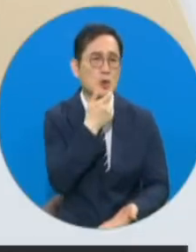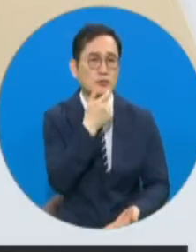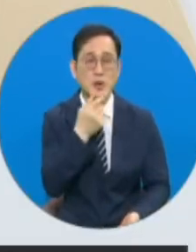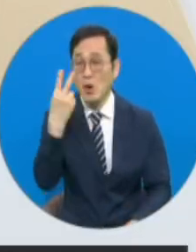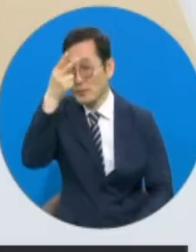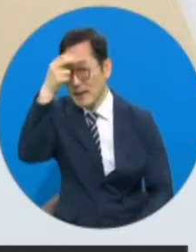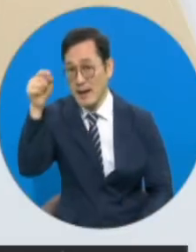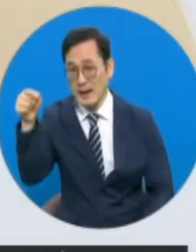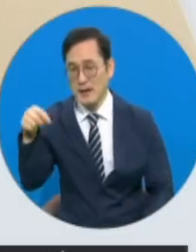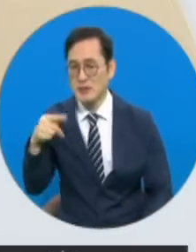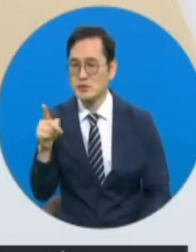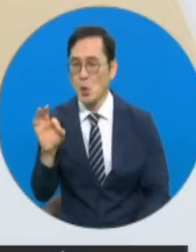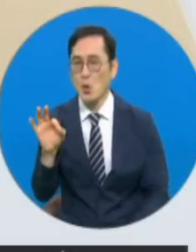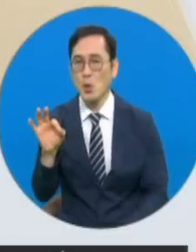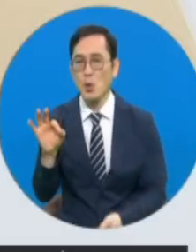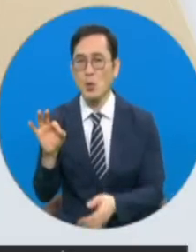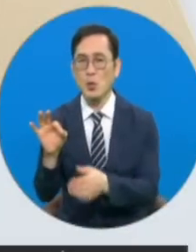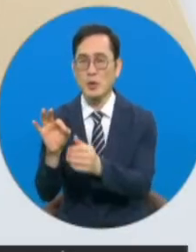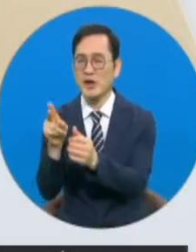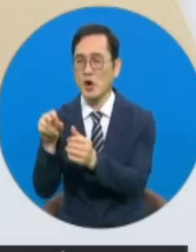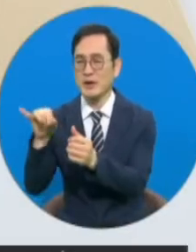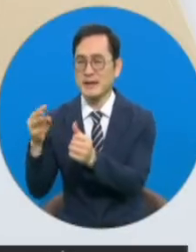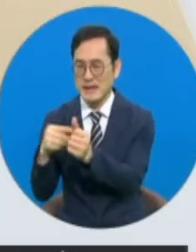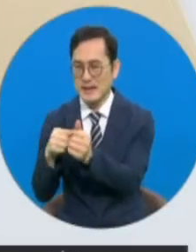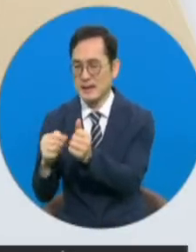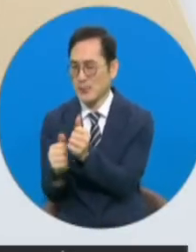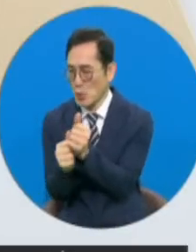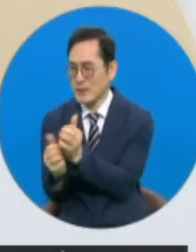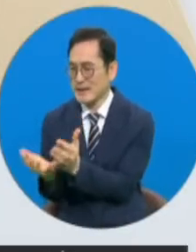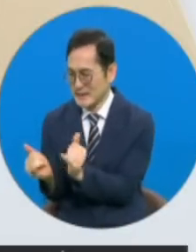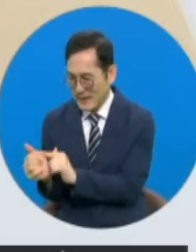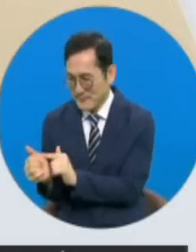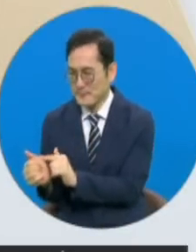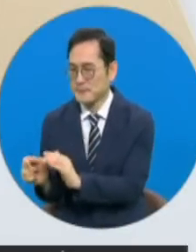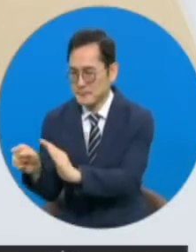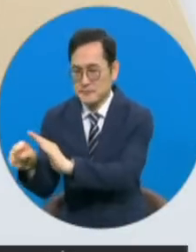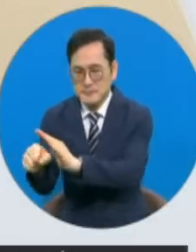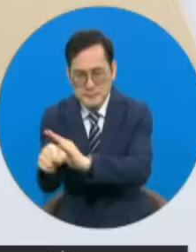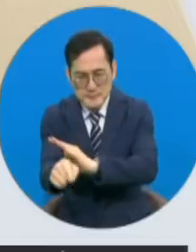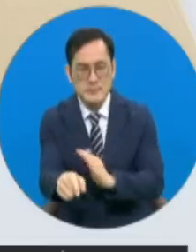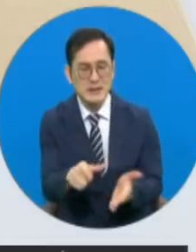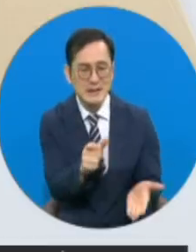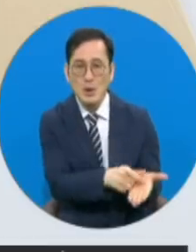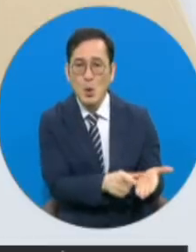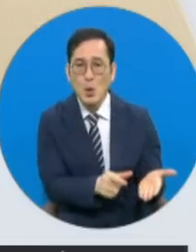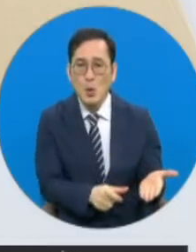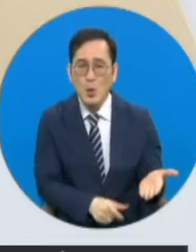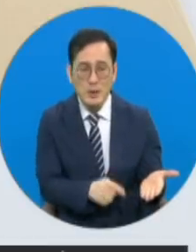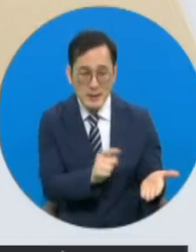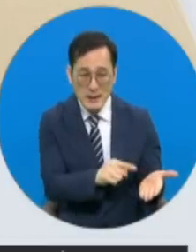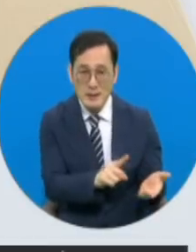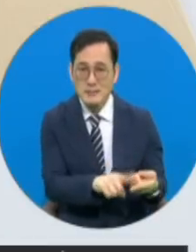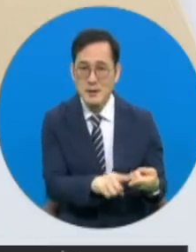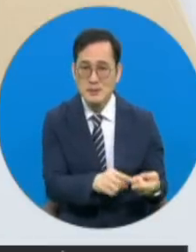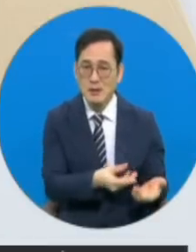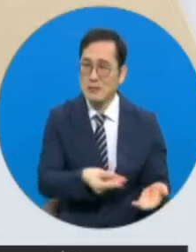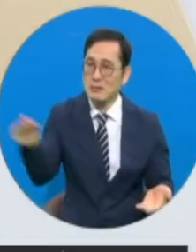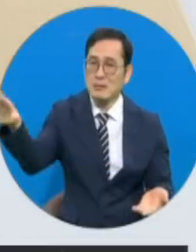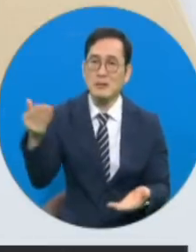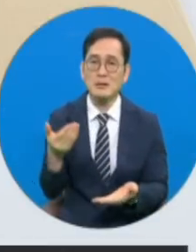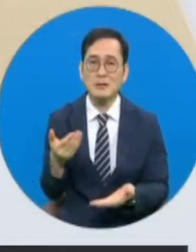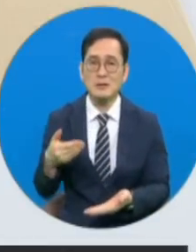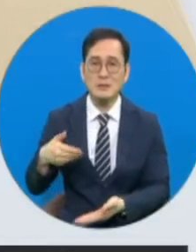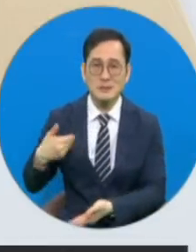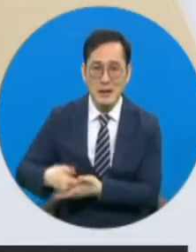검찰은 손캠프 위원 보좌진 10여명의 국회 본관 출입 기록 동선 확인이 중요하다라며 제출할 걸 요구했는데 사무처는 공문의